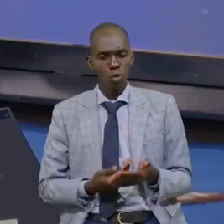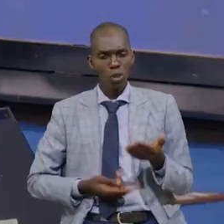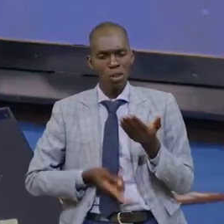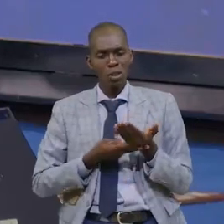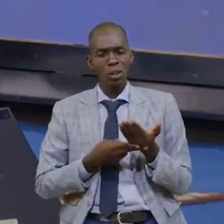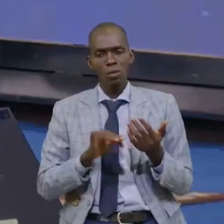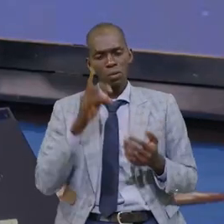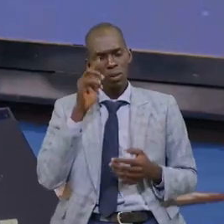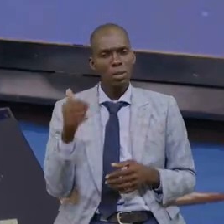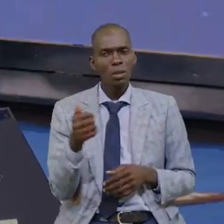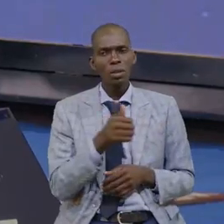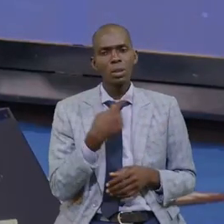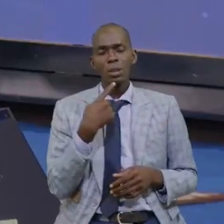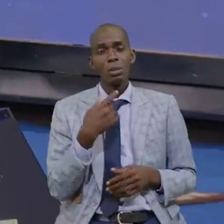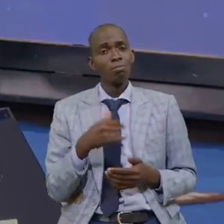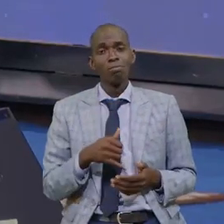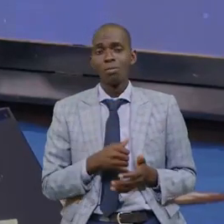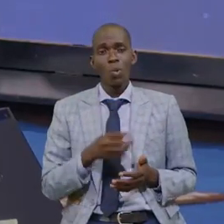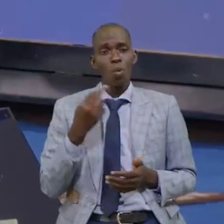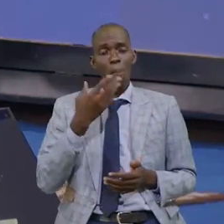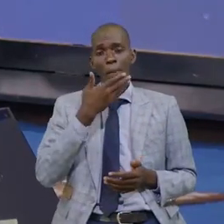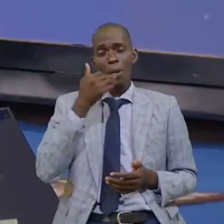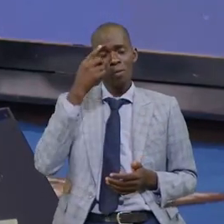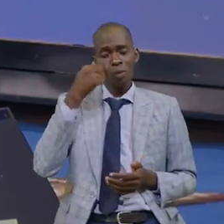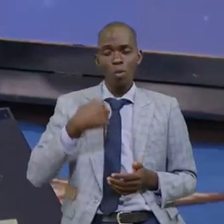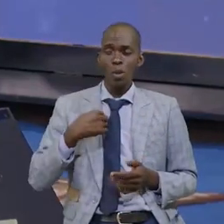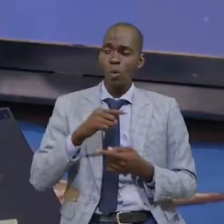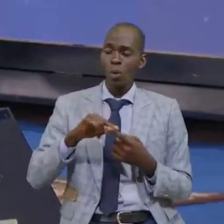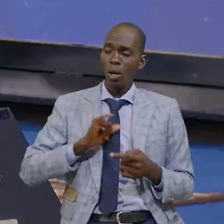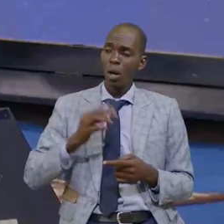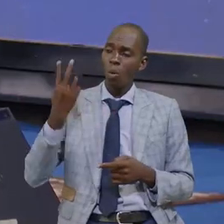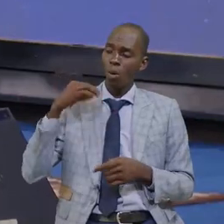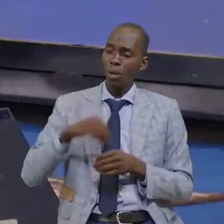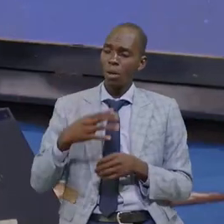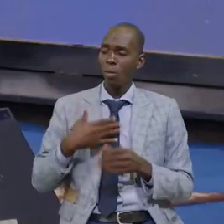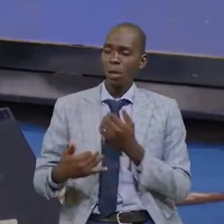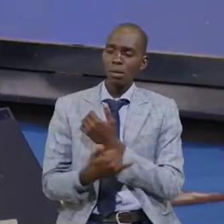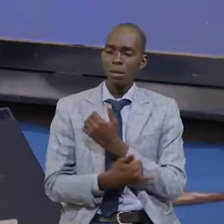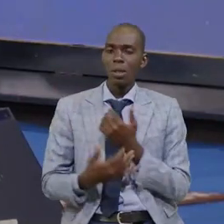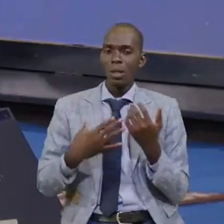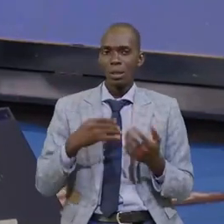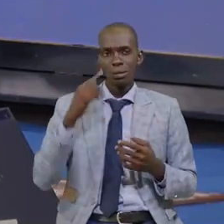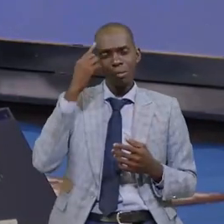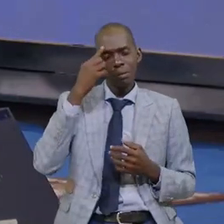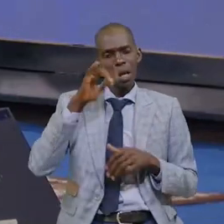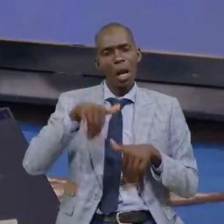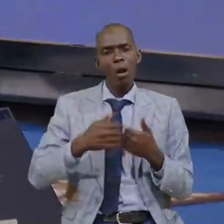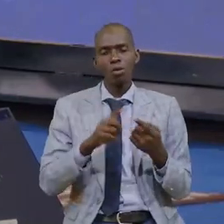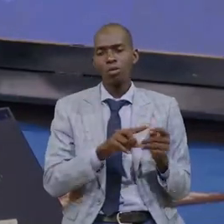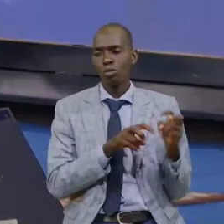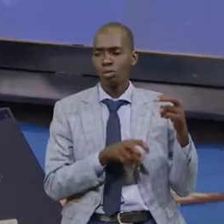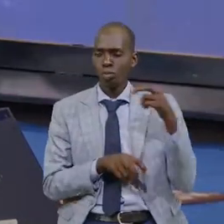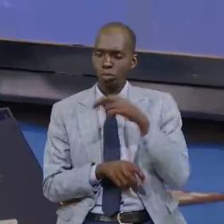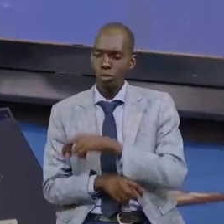économie bouillante, ils disent, vraiment, quand j'étais dans mon pays, c'était mieux. Et ils cherchent les voies et